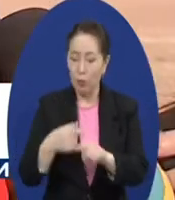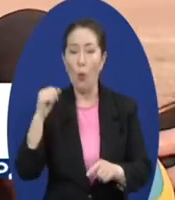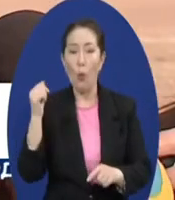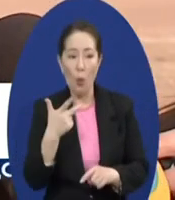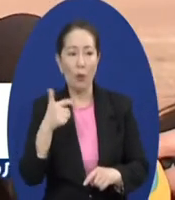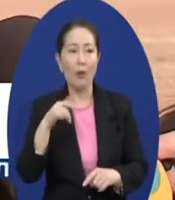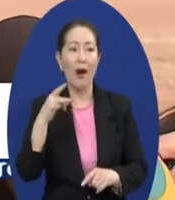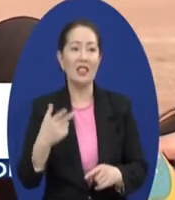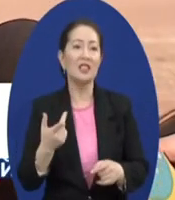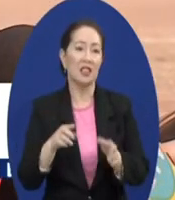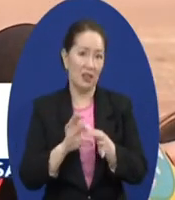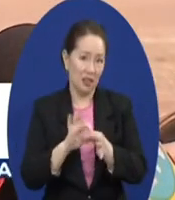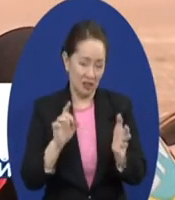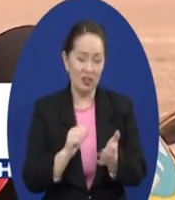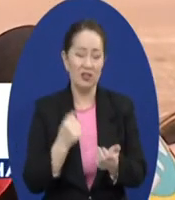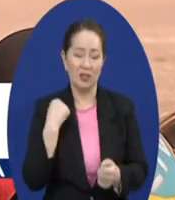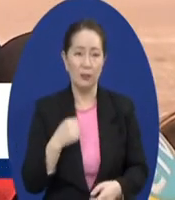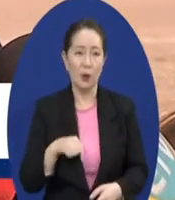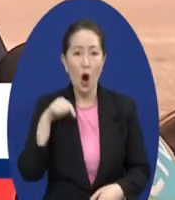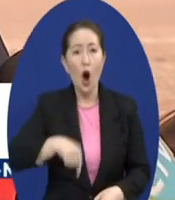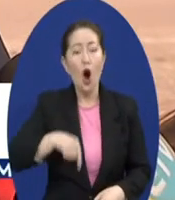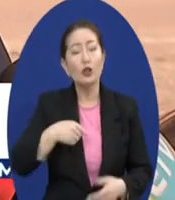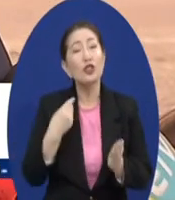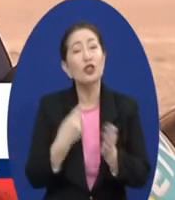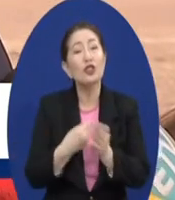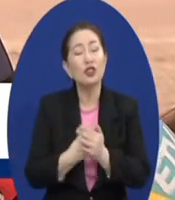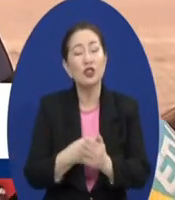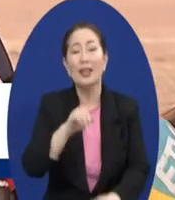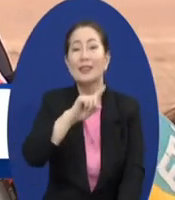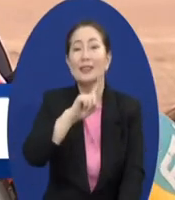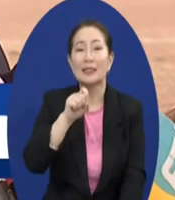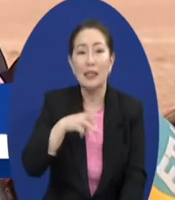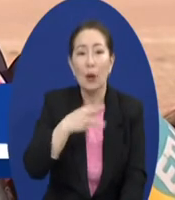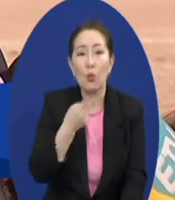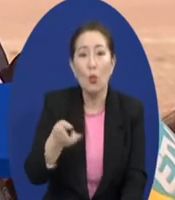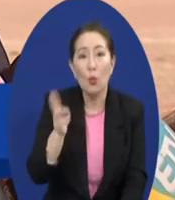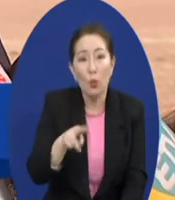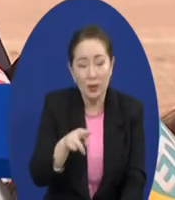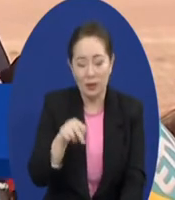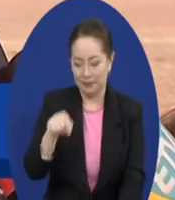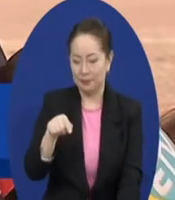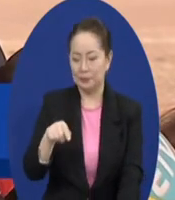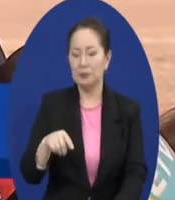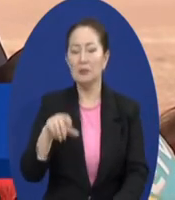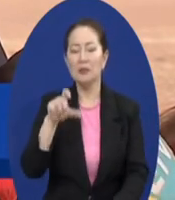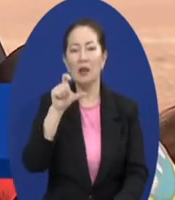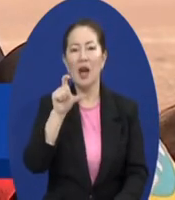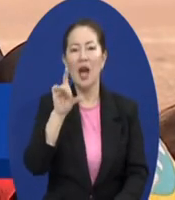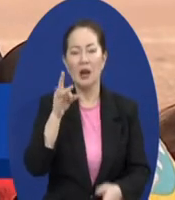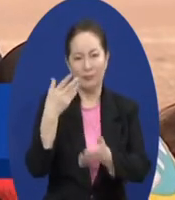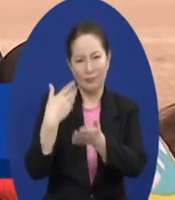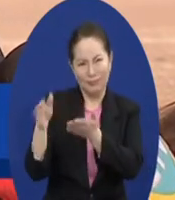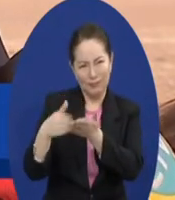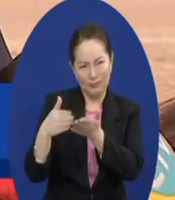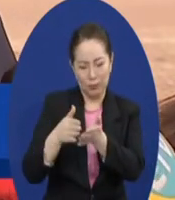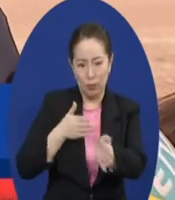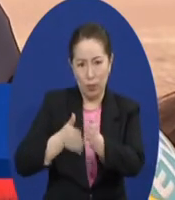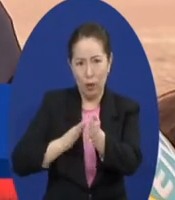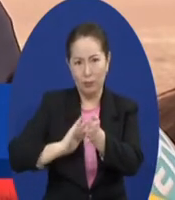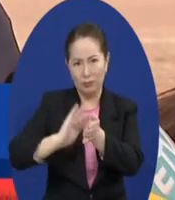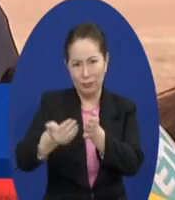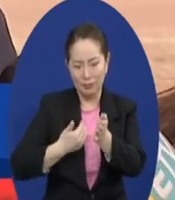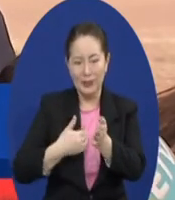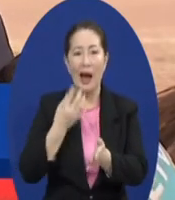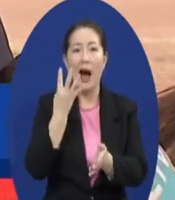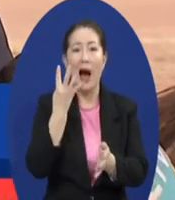байгаа. За өнөөдөр замын өвдөр жишээ нь манай экспорт болон транзитын өдөртөө 14 цуваа гарах